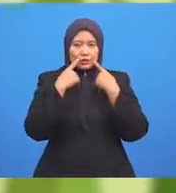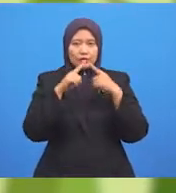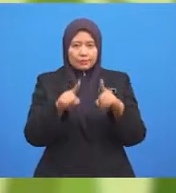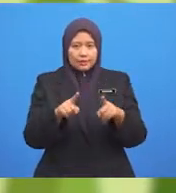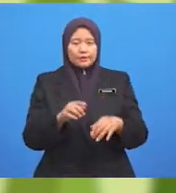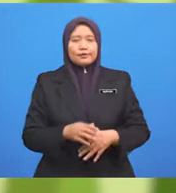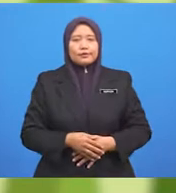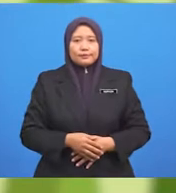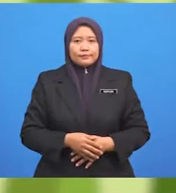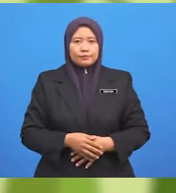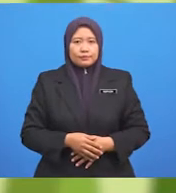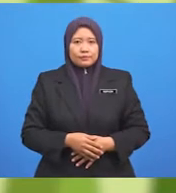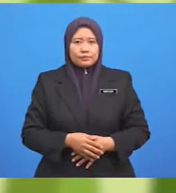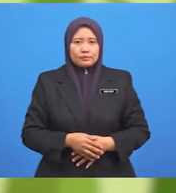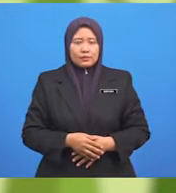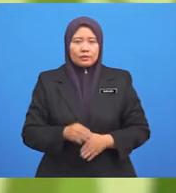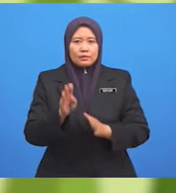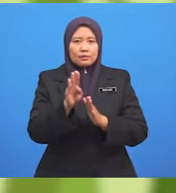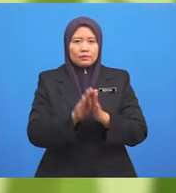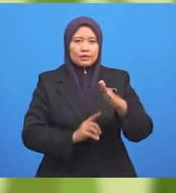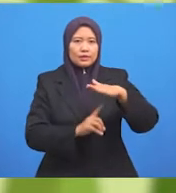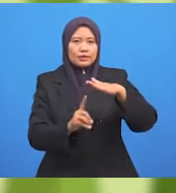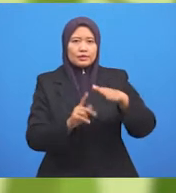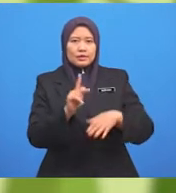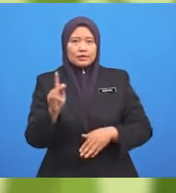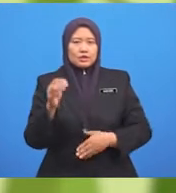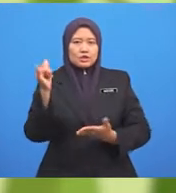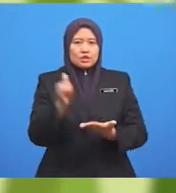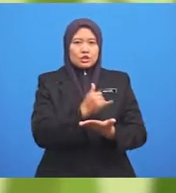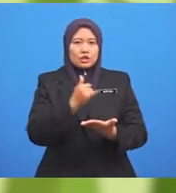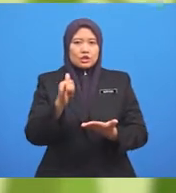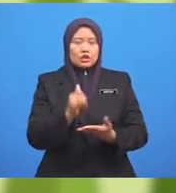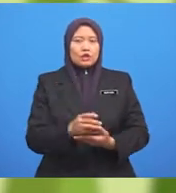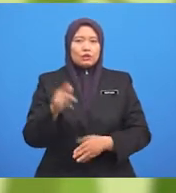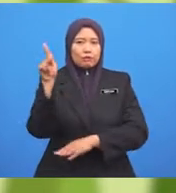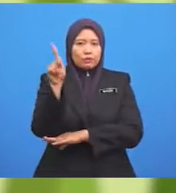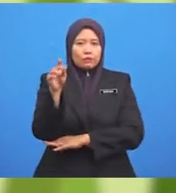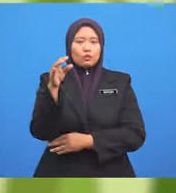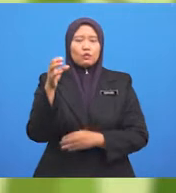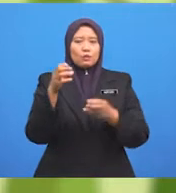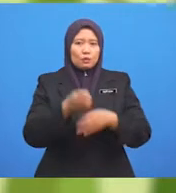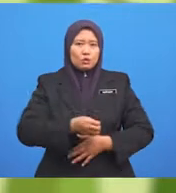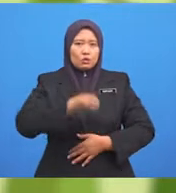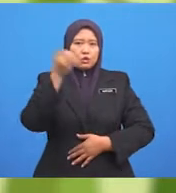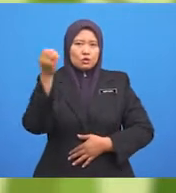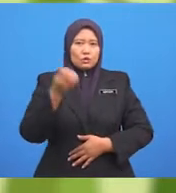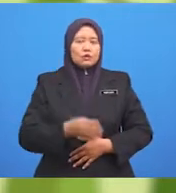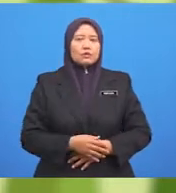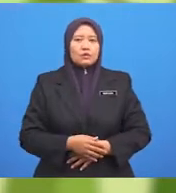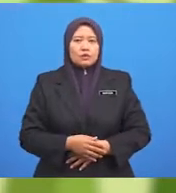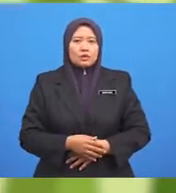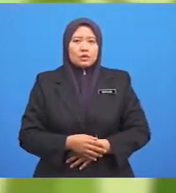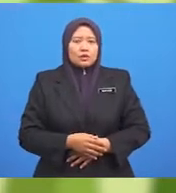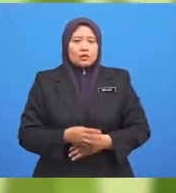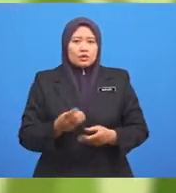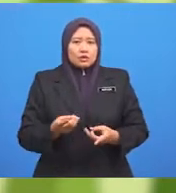seperti berikut. Berdasarkan syair Pohon Buluh, keadaan menara yang terdapat